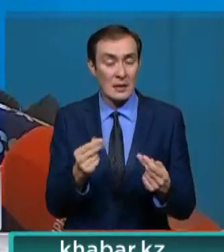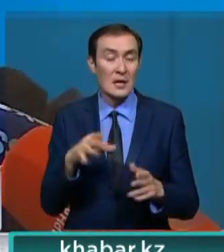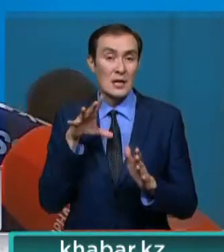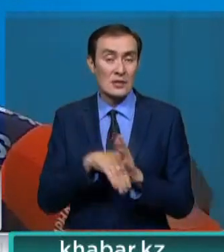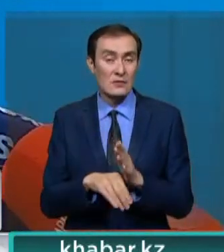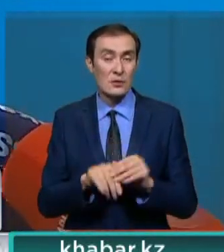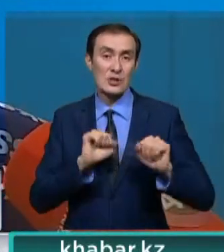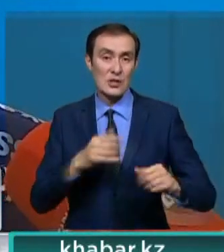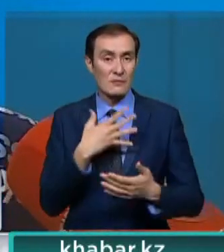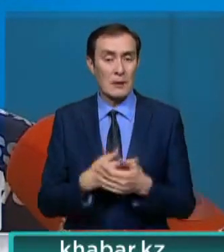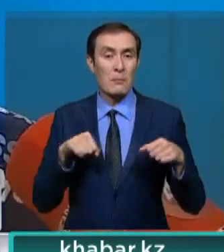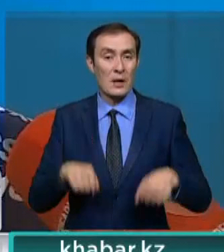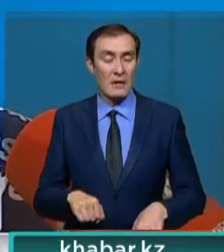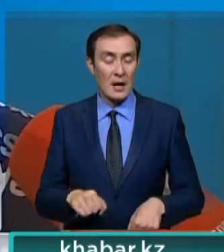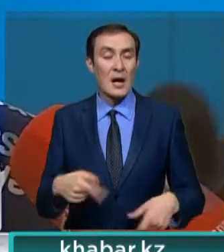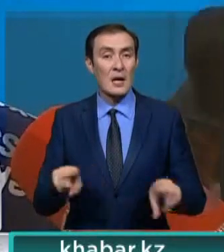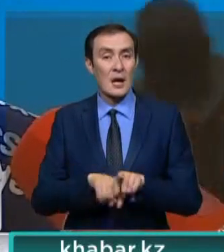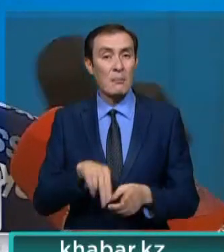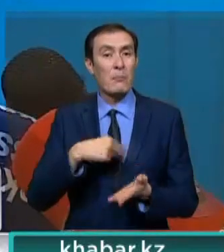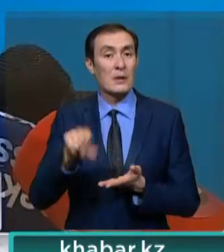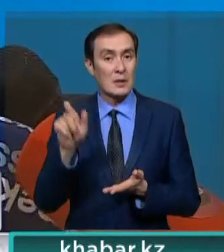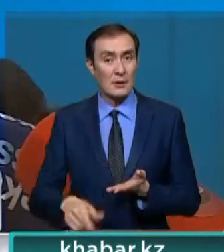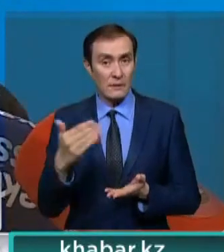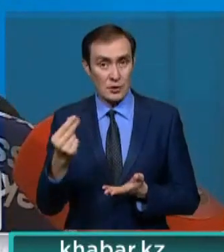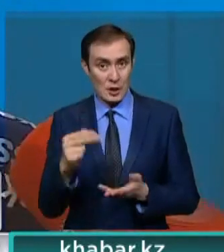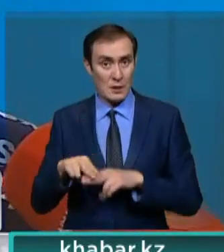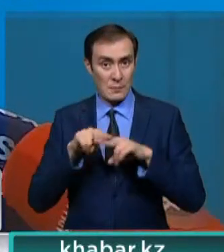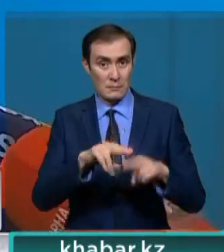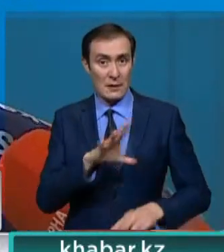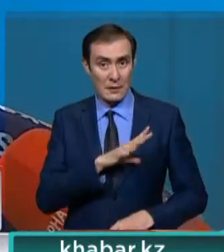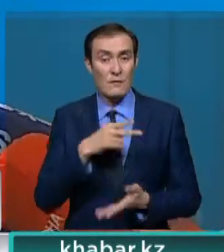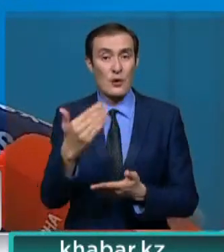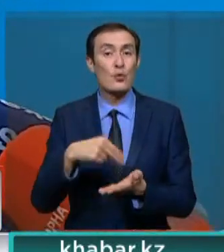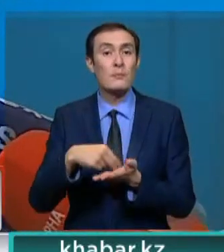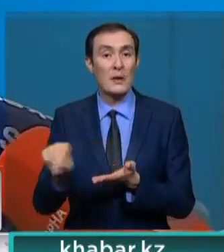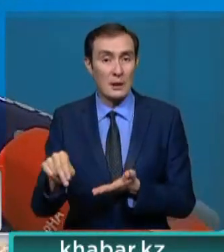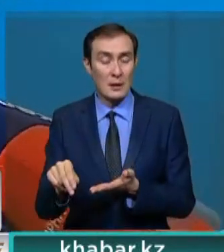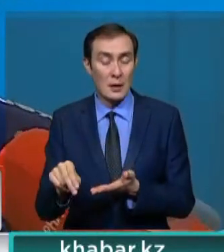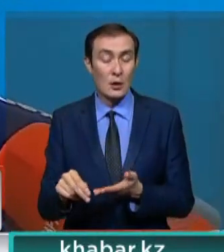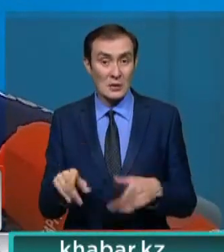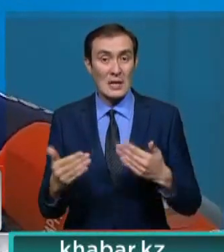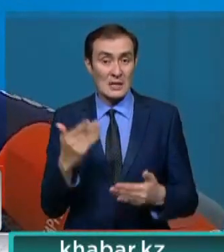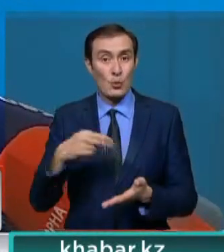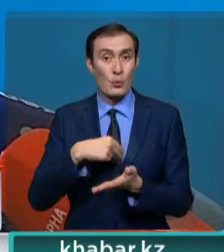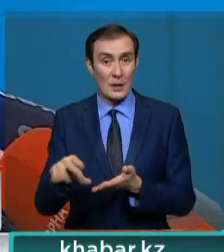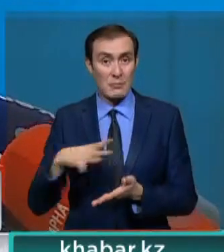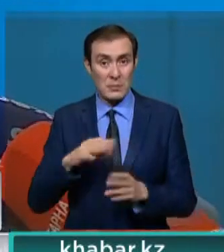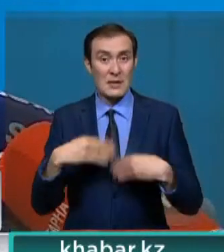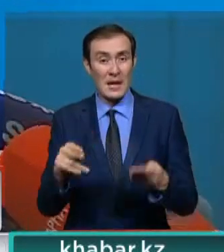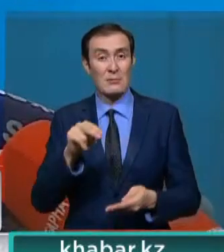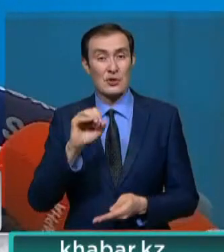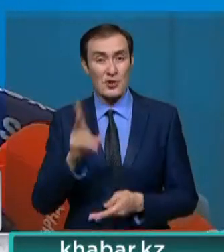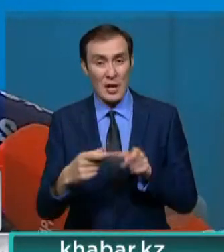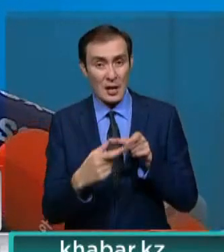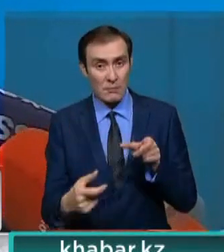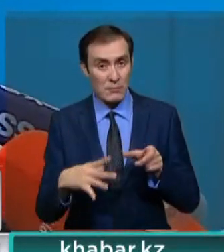возможность защитить свои права как потребителя, потому что вы же перевели, они купили как будто что-то. Если бы вы купили, вам бы был выдан чек,